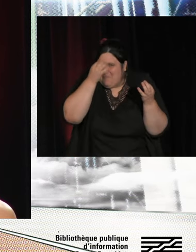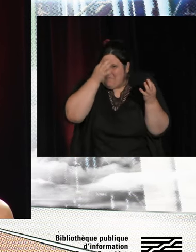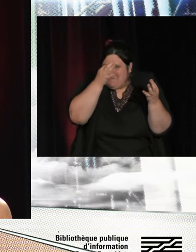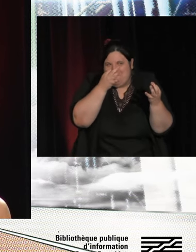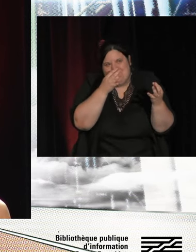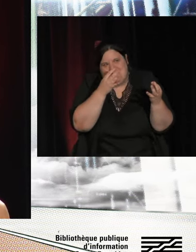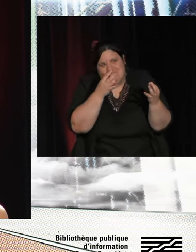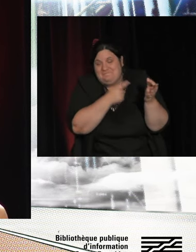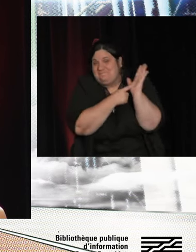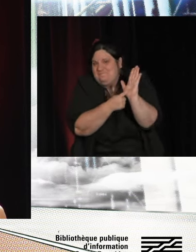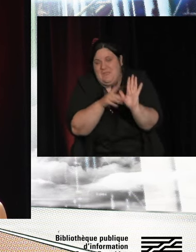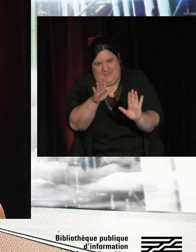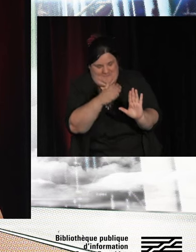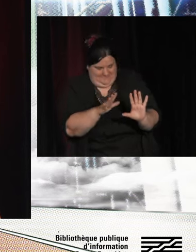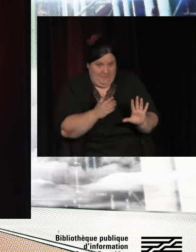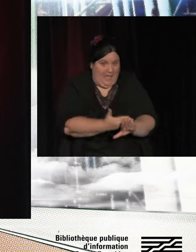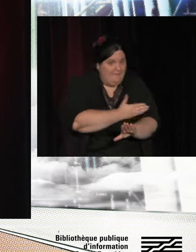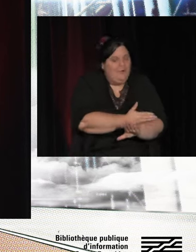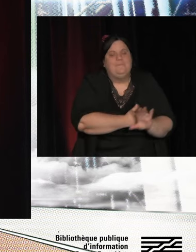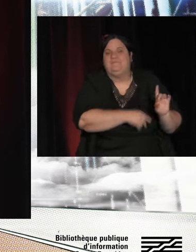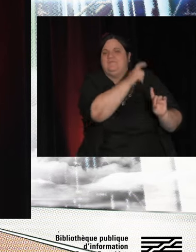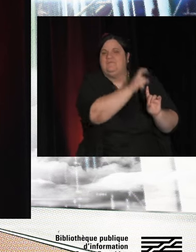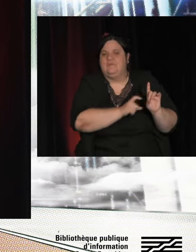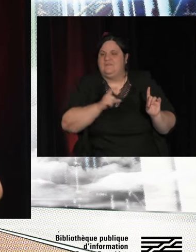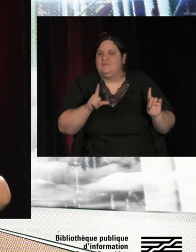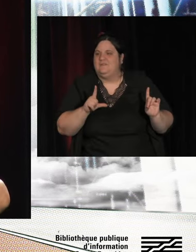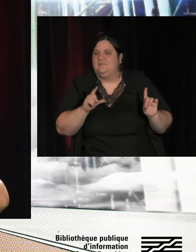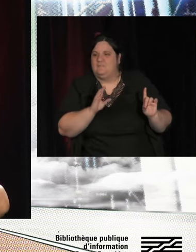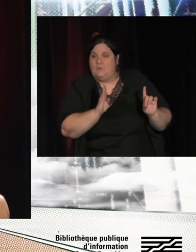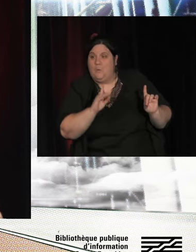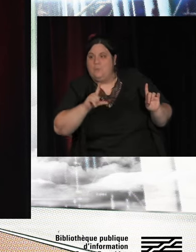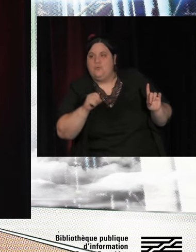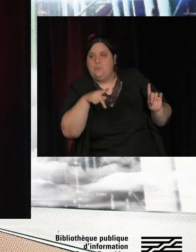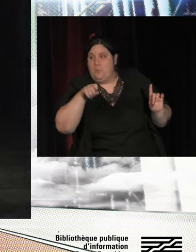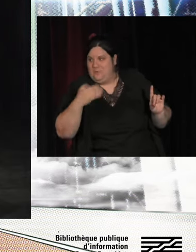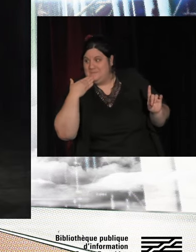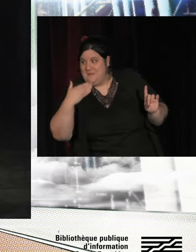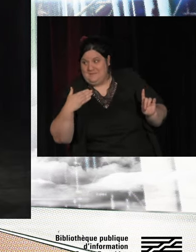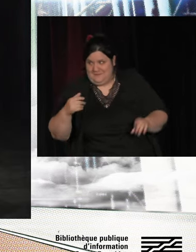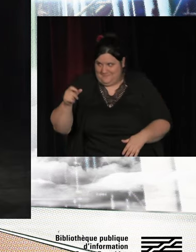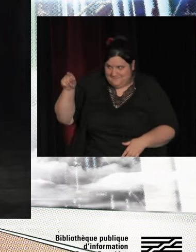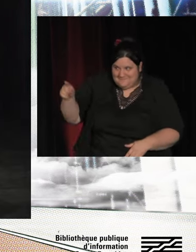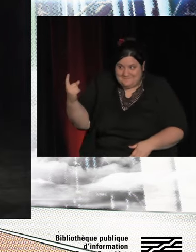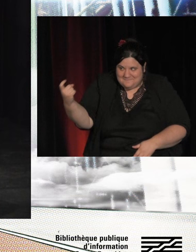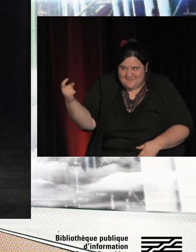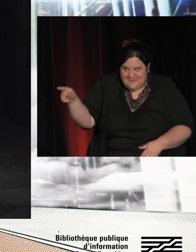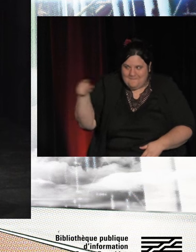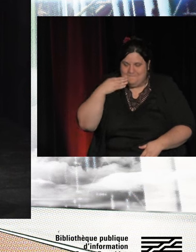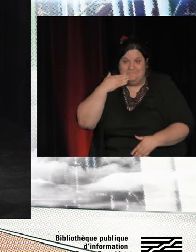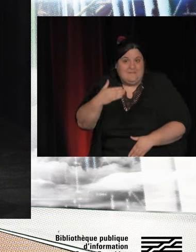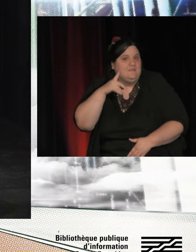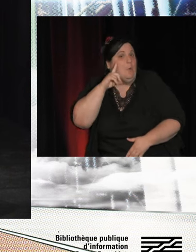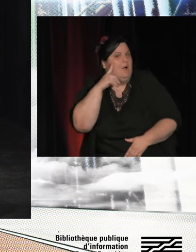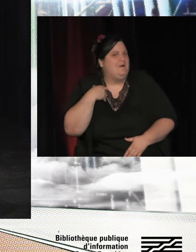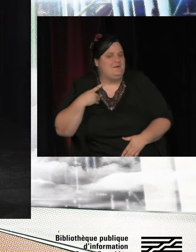Et d'abord, avant de commencer ça, moi, je voudrais remercier Bloopé qui est assis là-bas, parce que c'est grâce à cette personne que j'ai eu l'idée de faire ce qu'on va